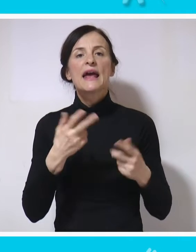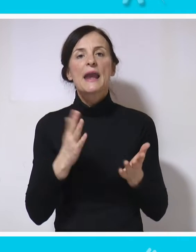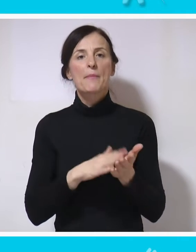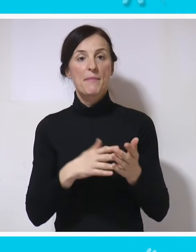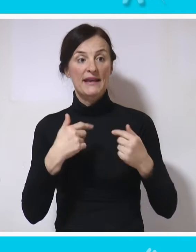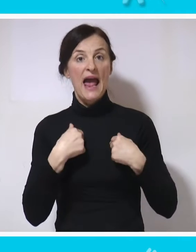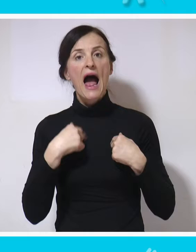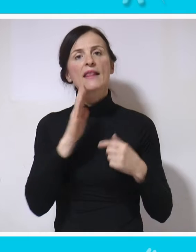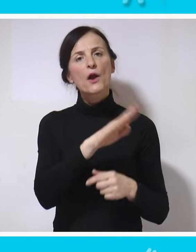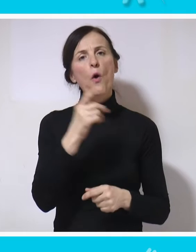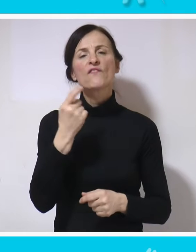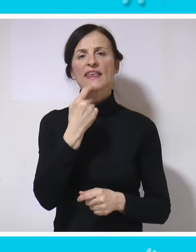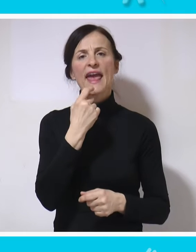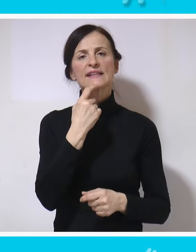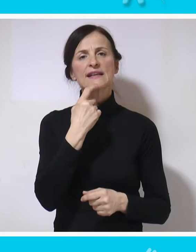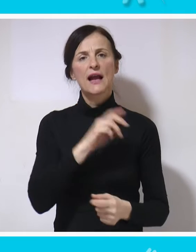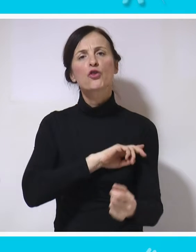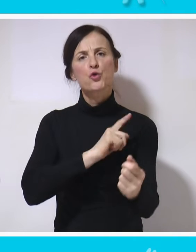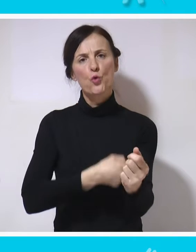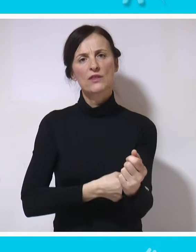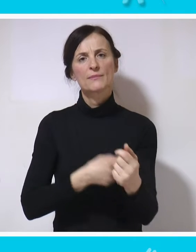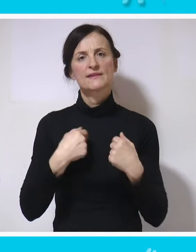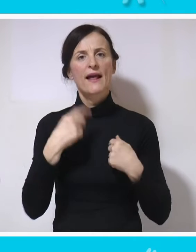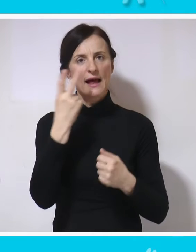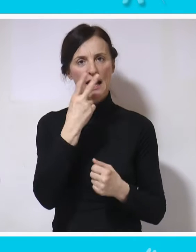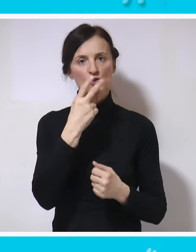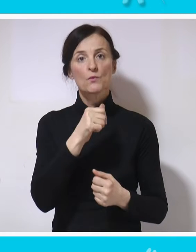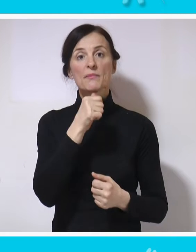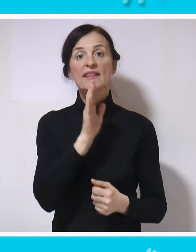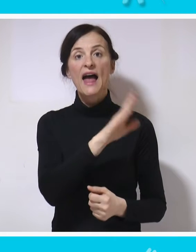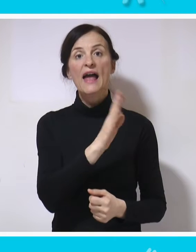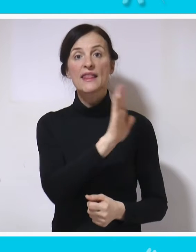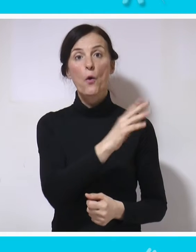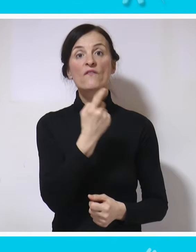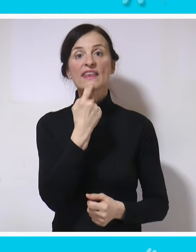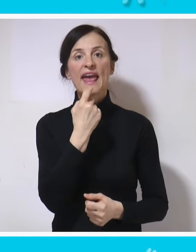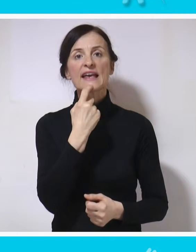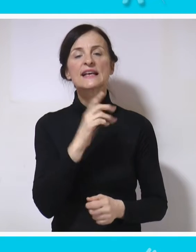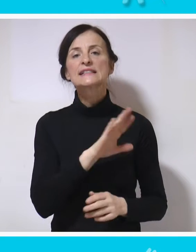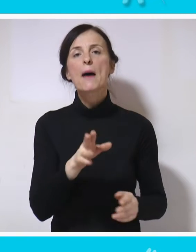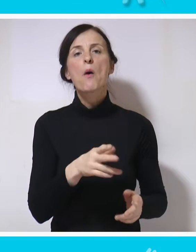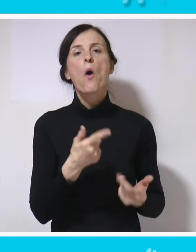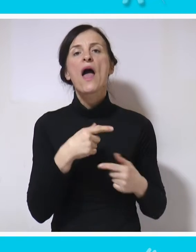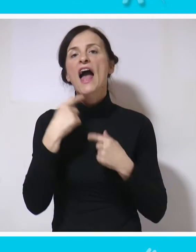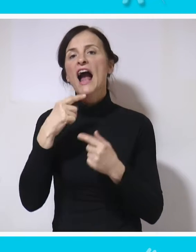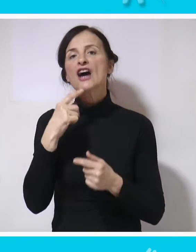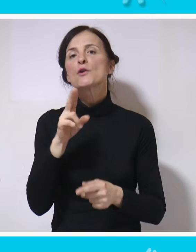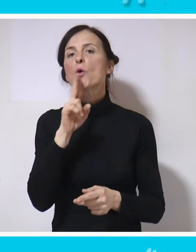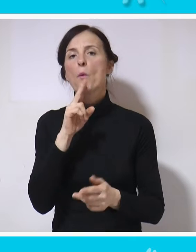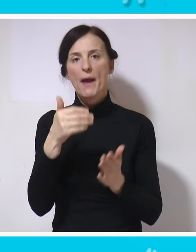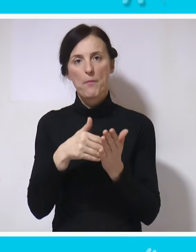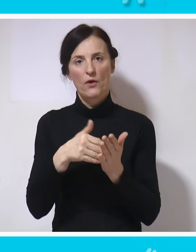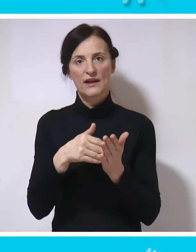posredništvo. Ja njegov jezik trudim se da razumem i taj jezik samo prenesem onome